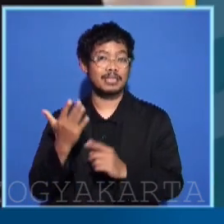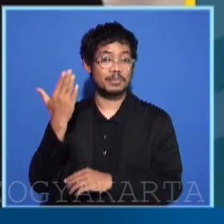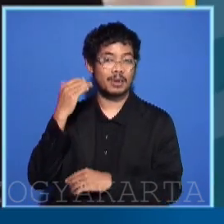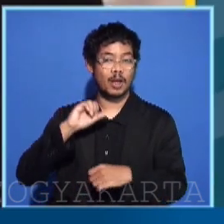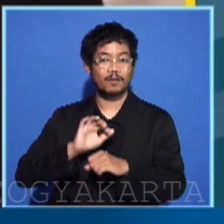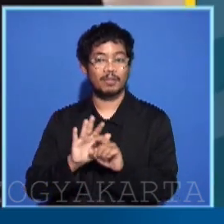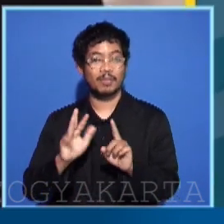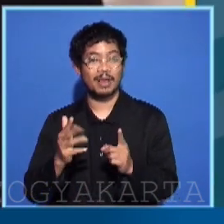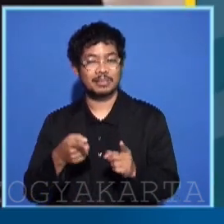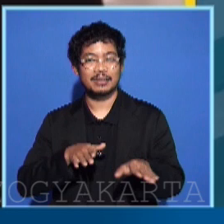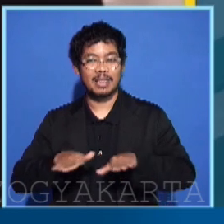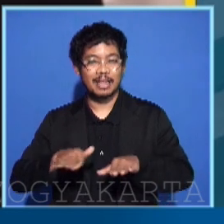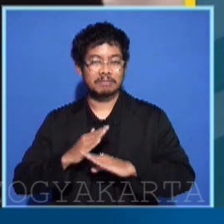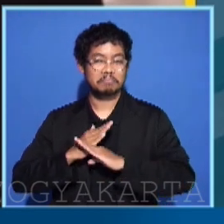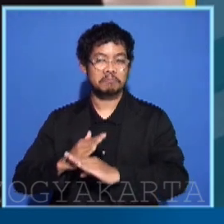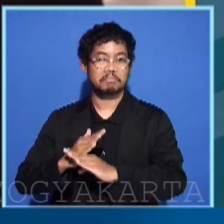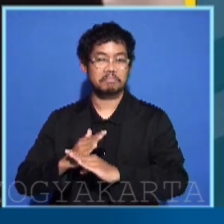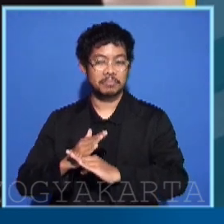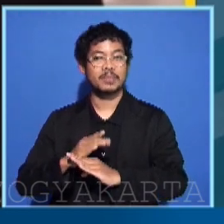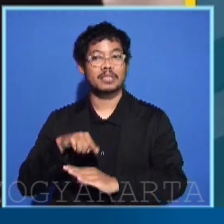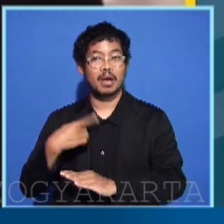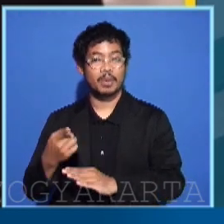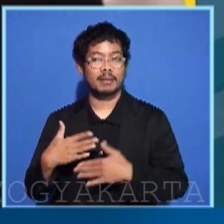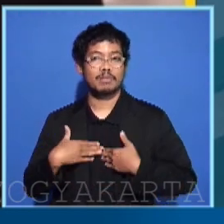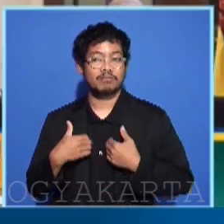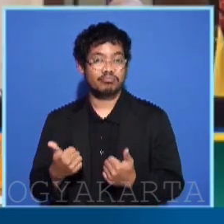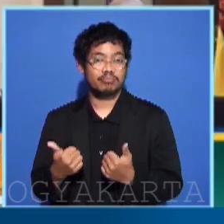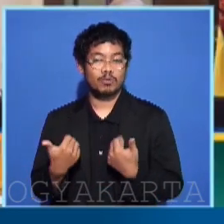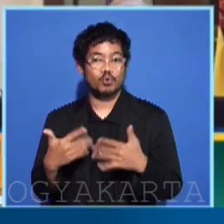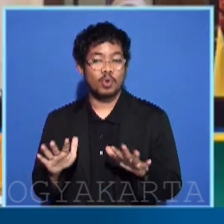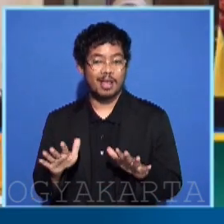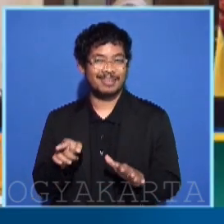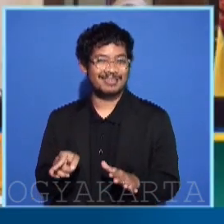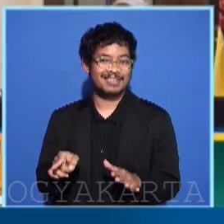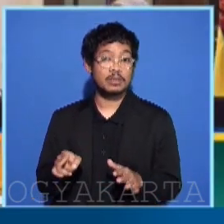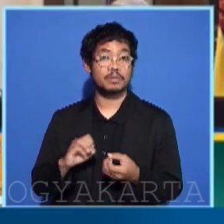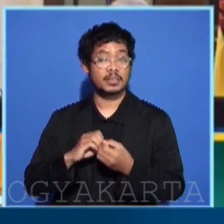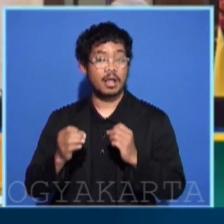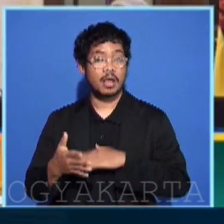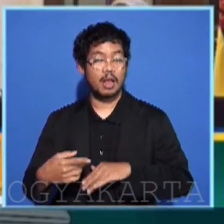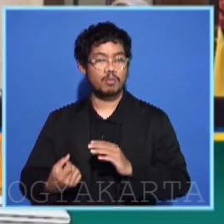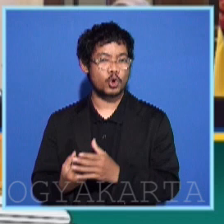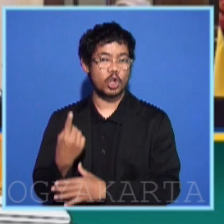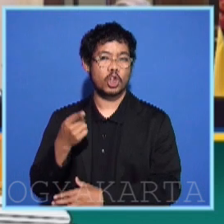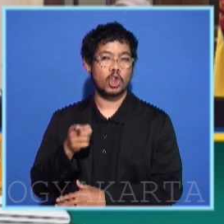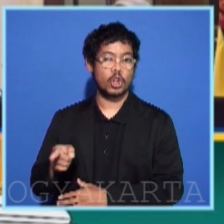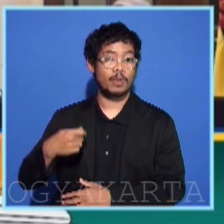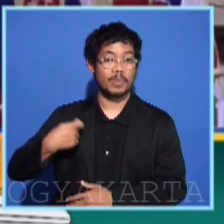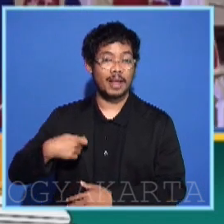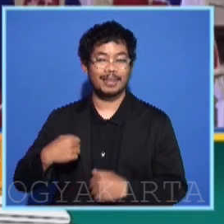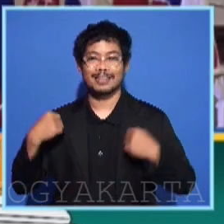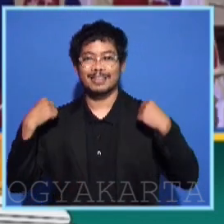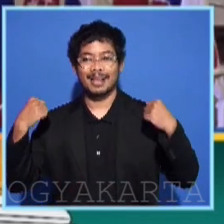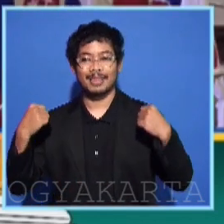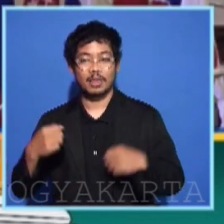strategi pencegahan mitigasi hingga pemulihan setelah bencana direktur pusat krisis Kemenkes RI Dr sumarjaya